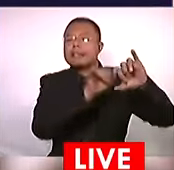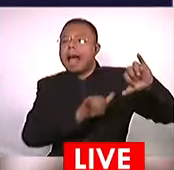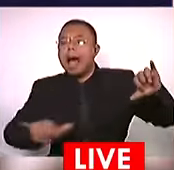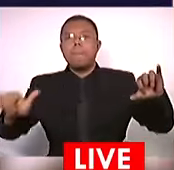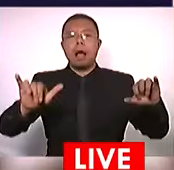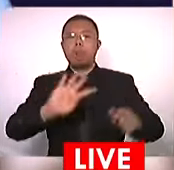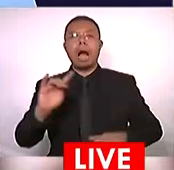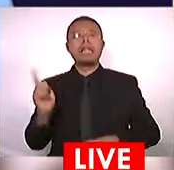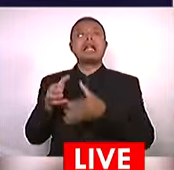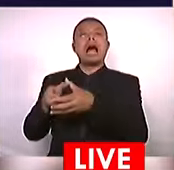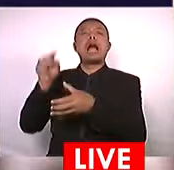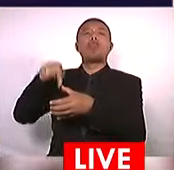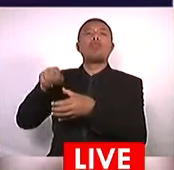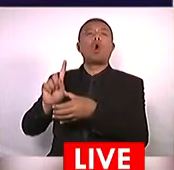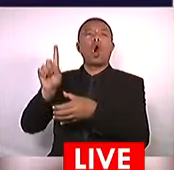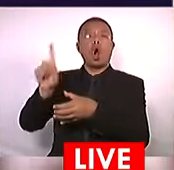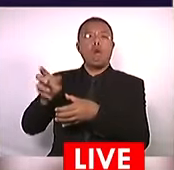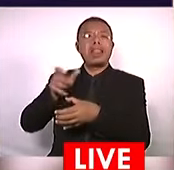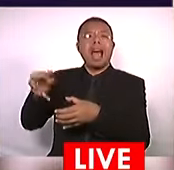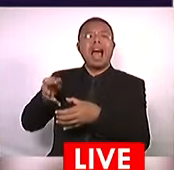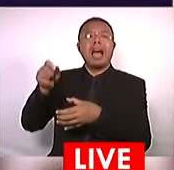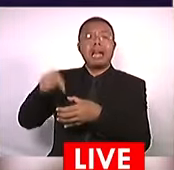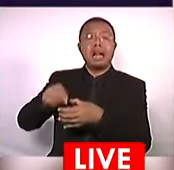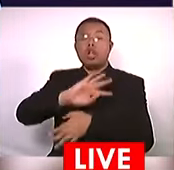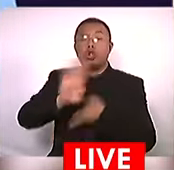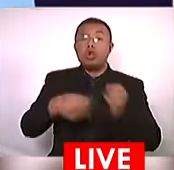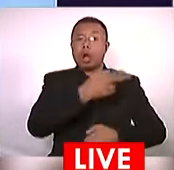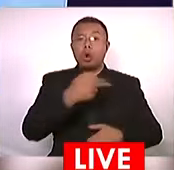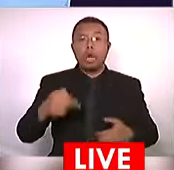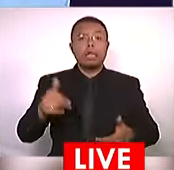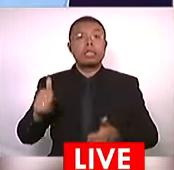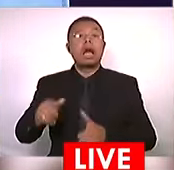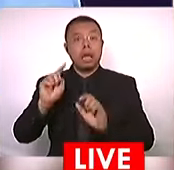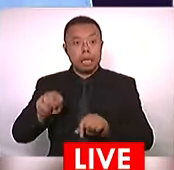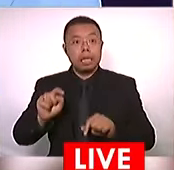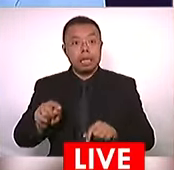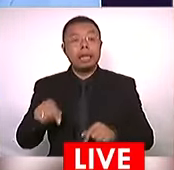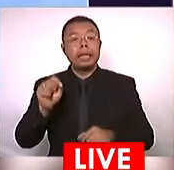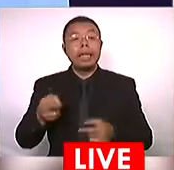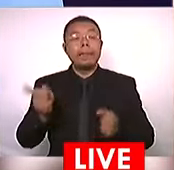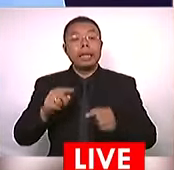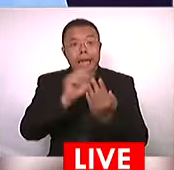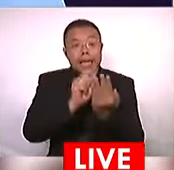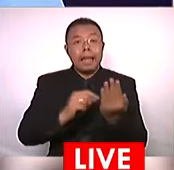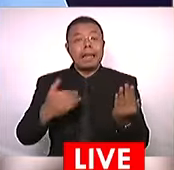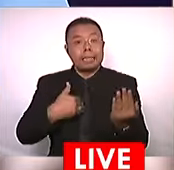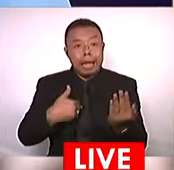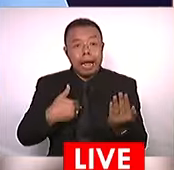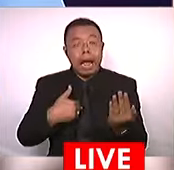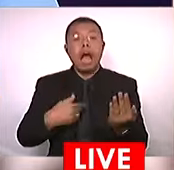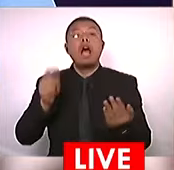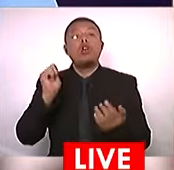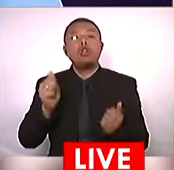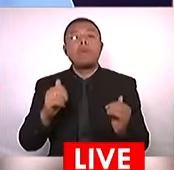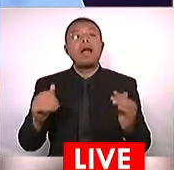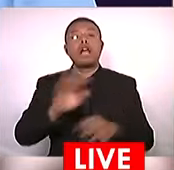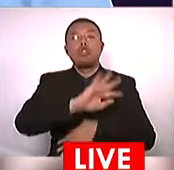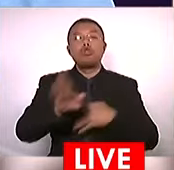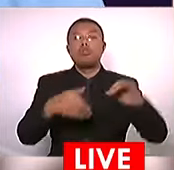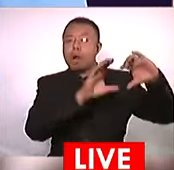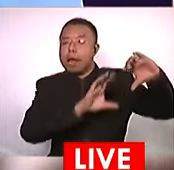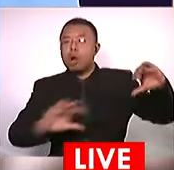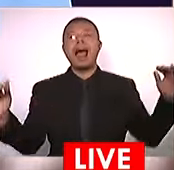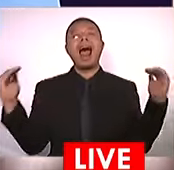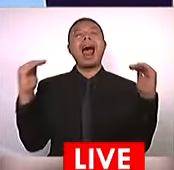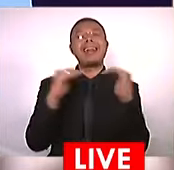bukan hanya di satu Kota tapi berada di seluruh ini yang menjadi catatan saya adalah keadilan